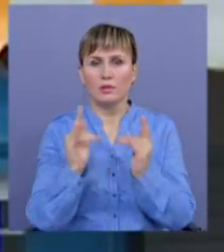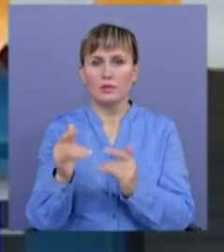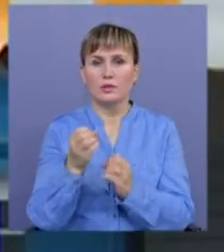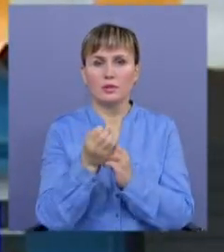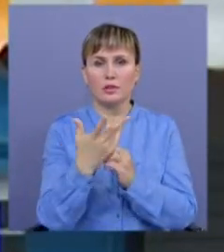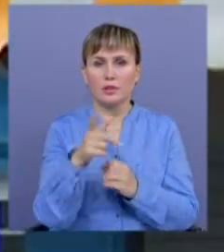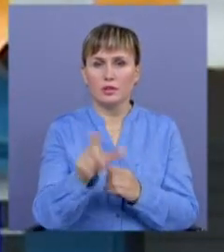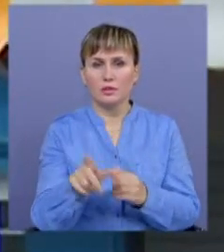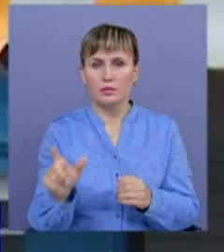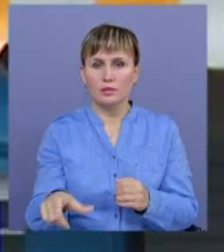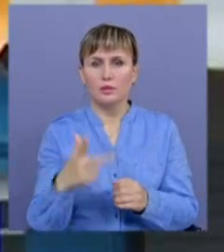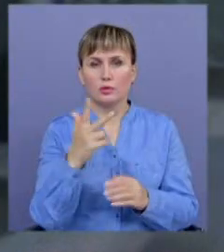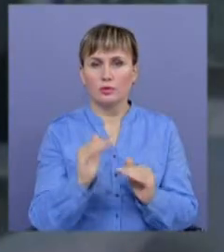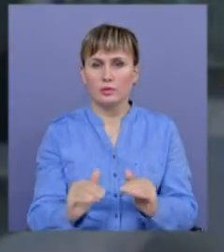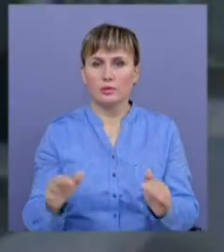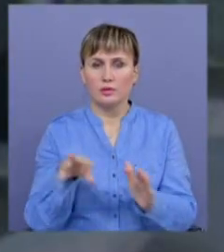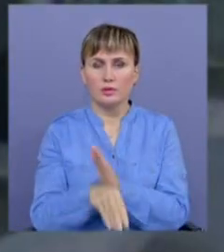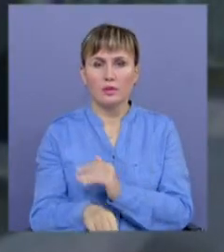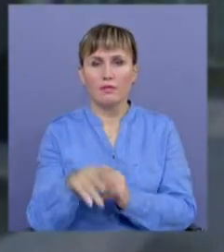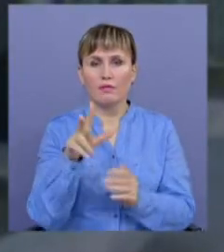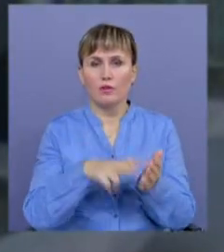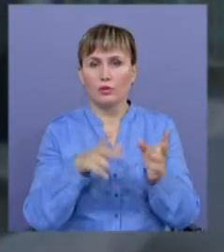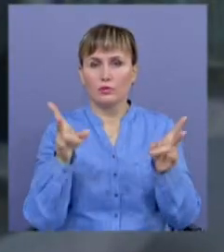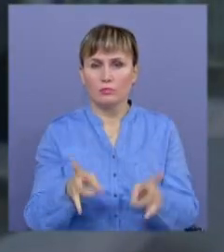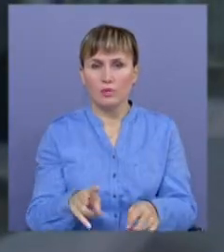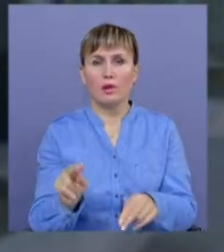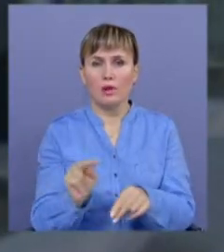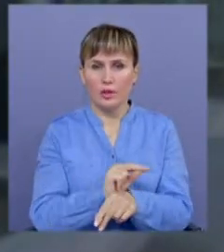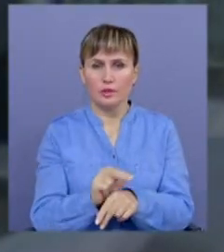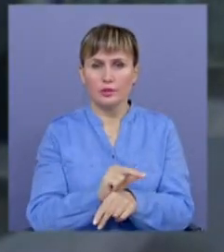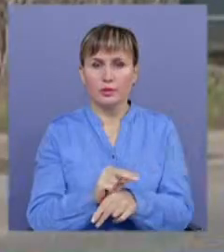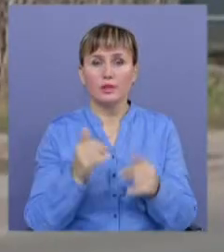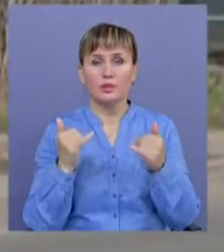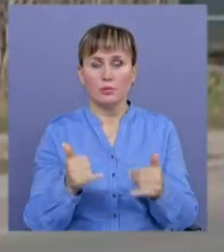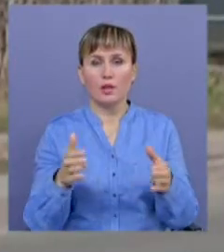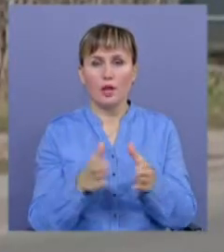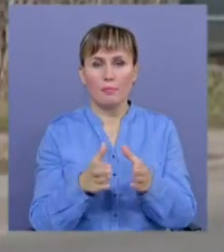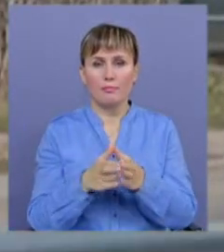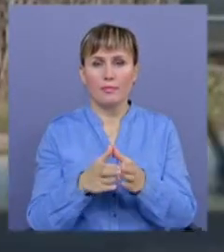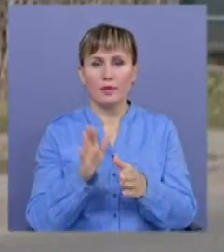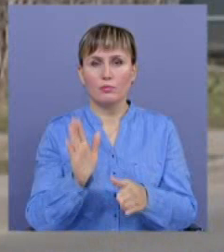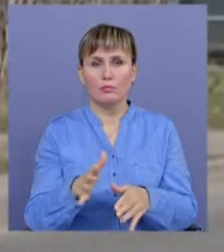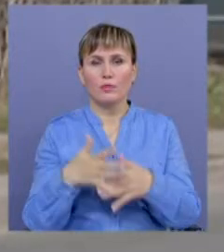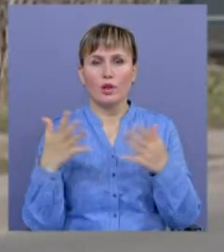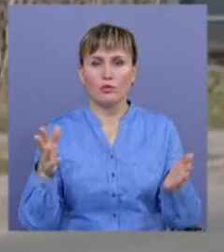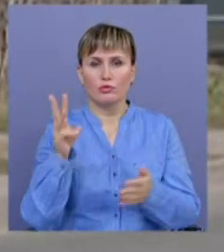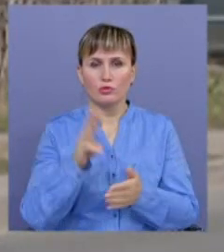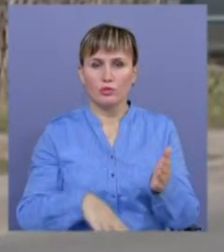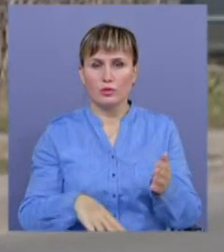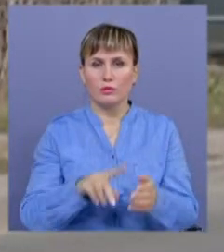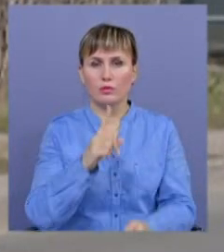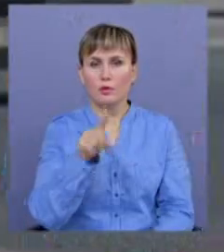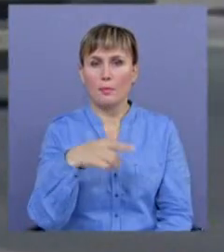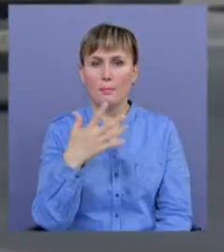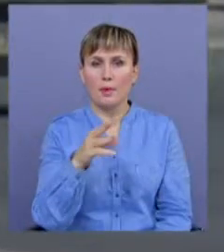13 человек, среди них трое детей. 8 пострадавших все еще лечатся. Теперь компании-производителю грозит большой штраф –